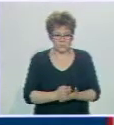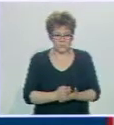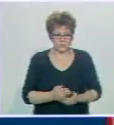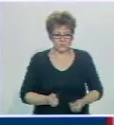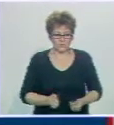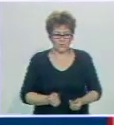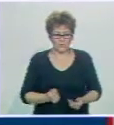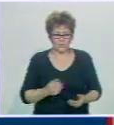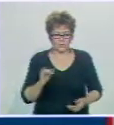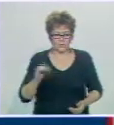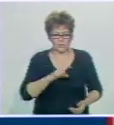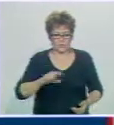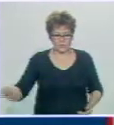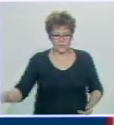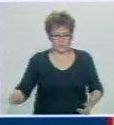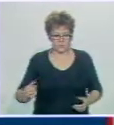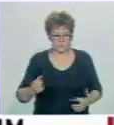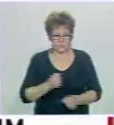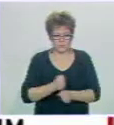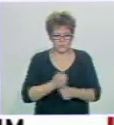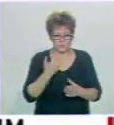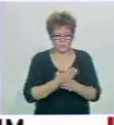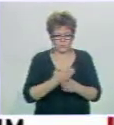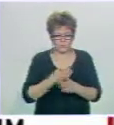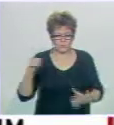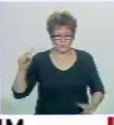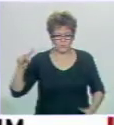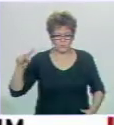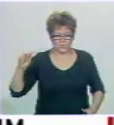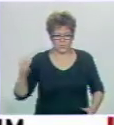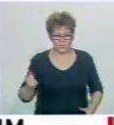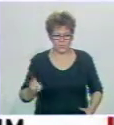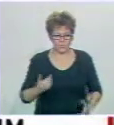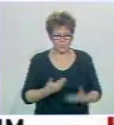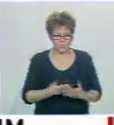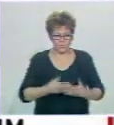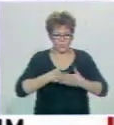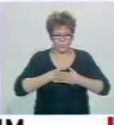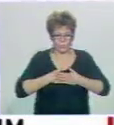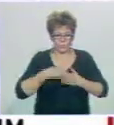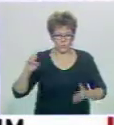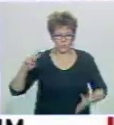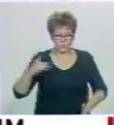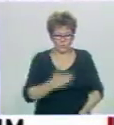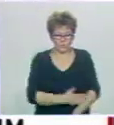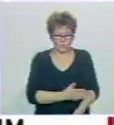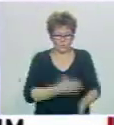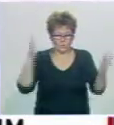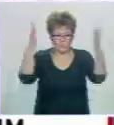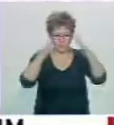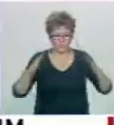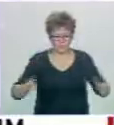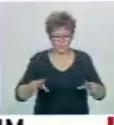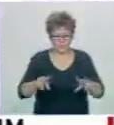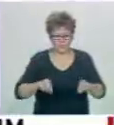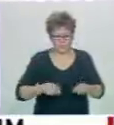întâmplate. S-a înregistrat un dosar penal pentru săvârșirea infracțiunii de ucidere din culpă, vătămare corporală, neluarea